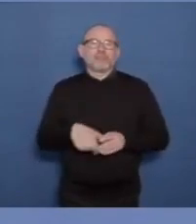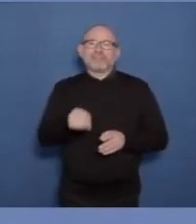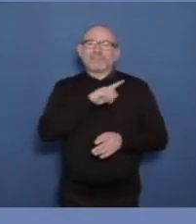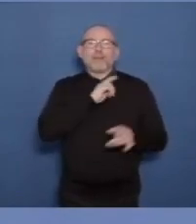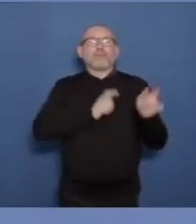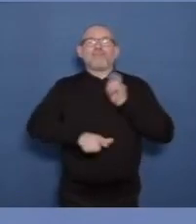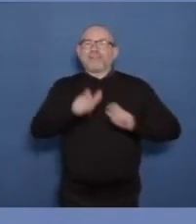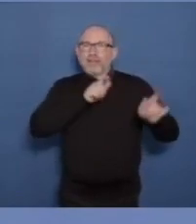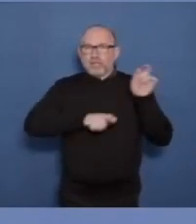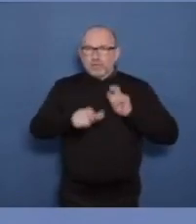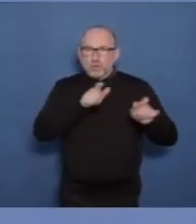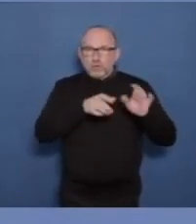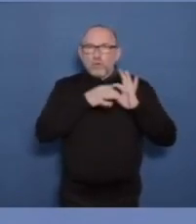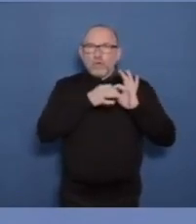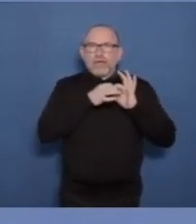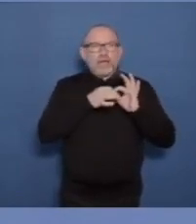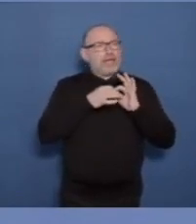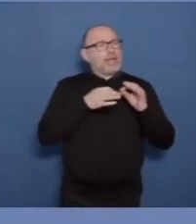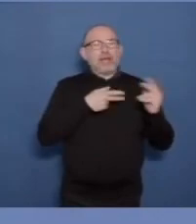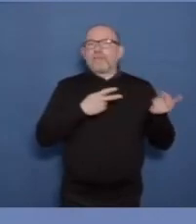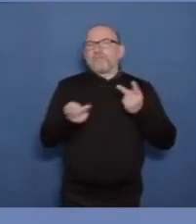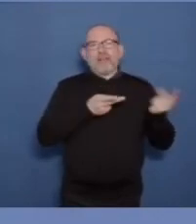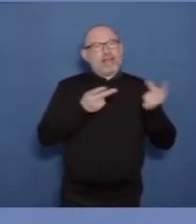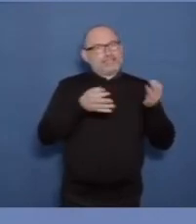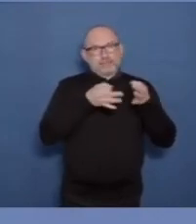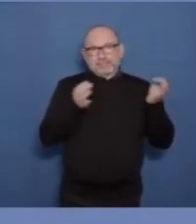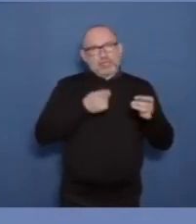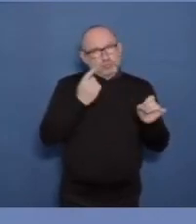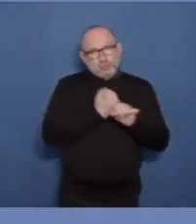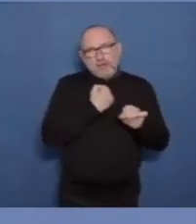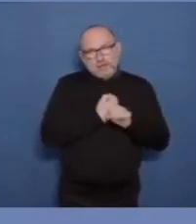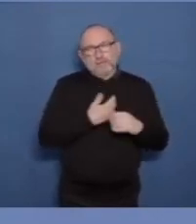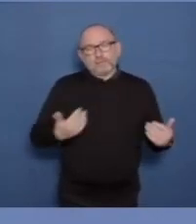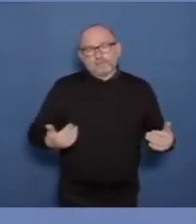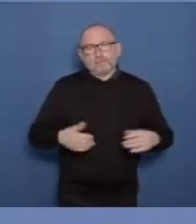Selbstverteidigung ist immer im Rahmen der Verhältnismäßigkeit auszuüben.